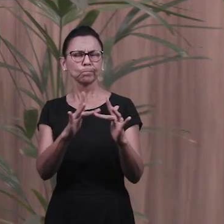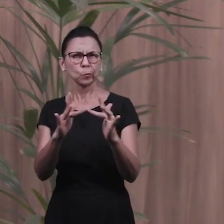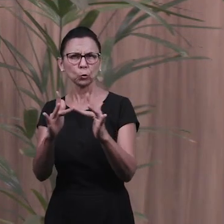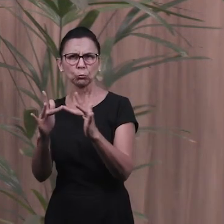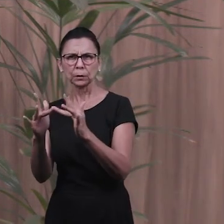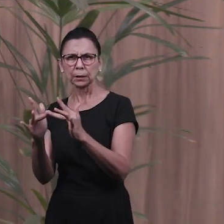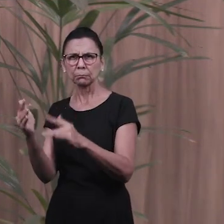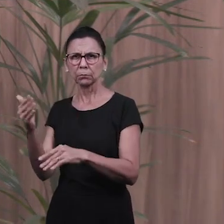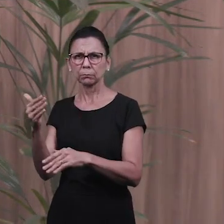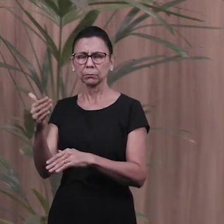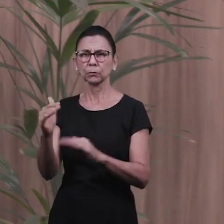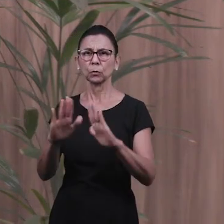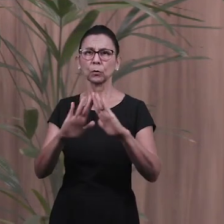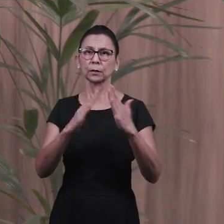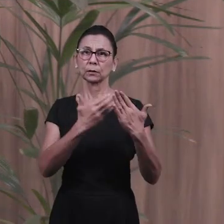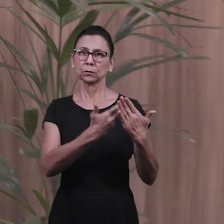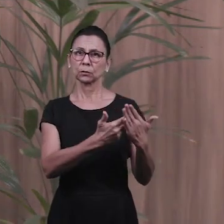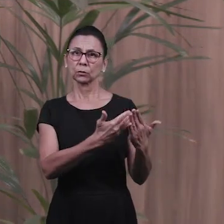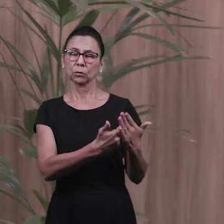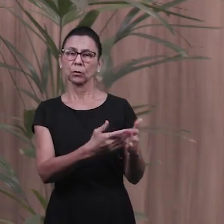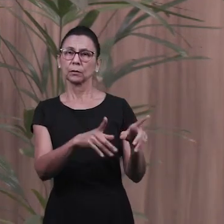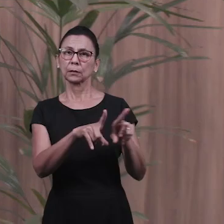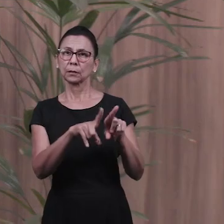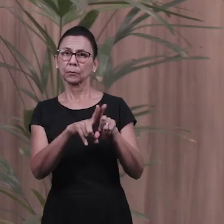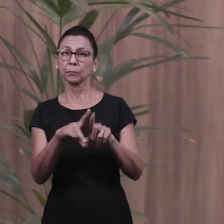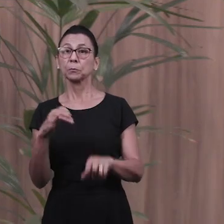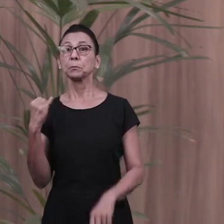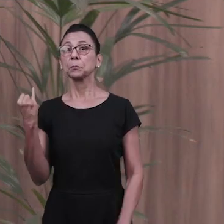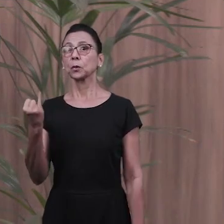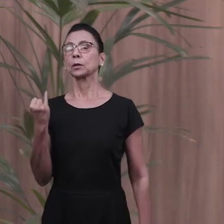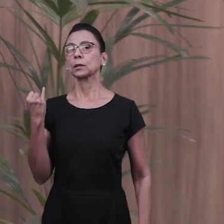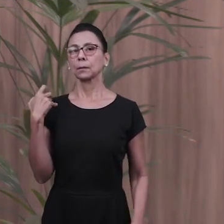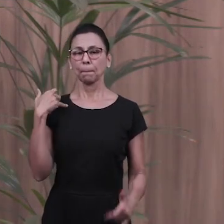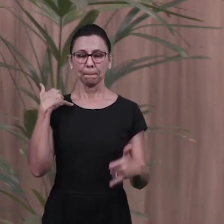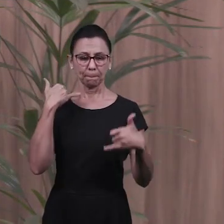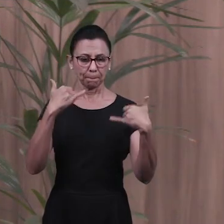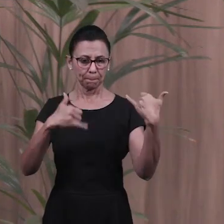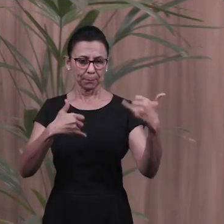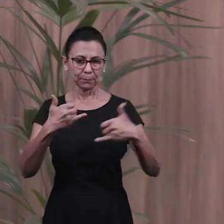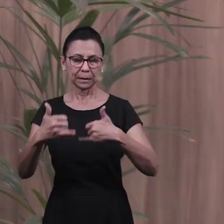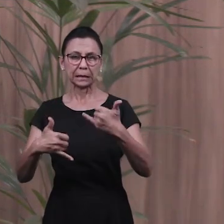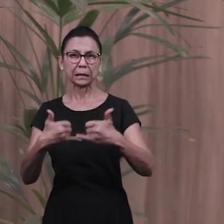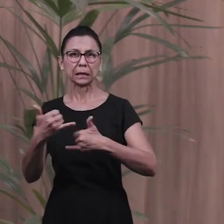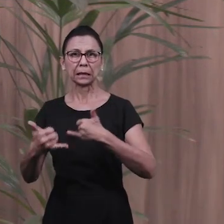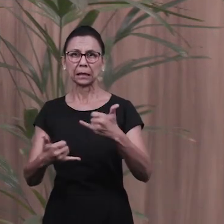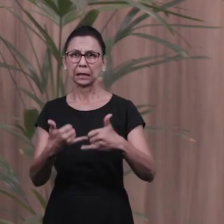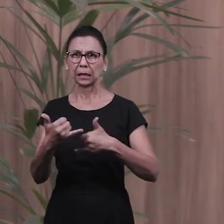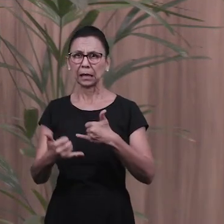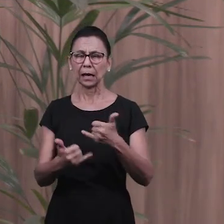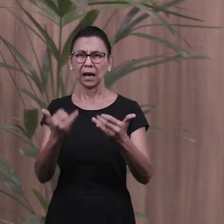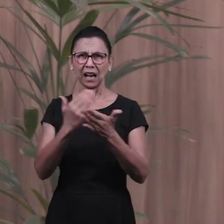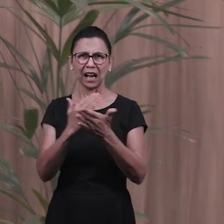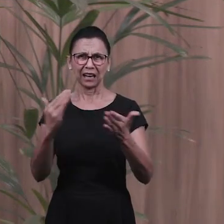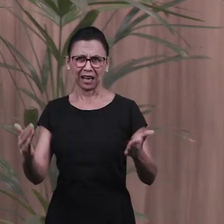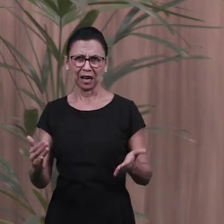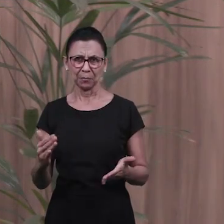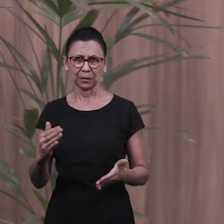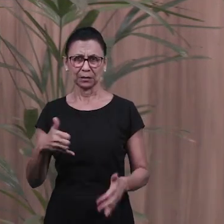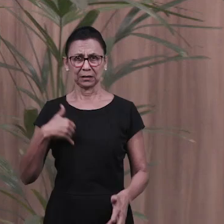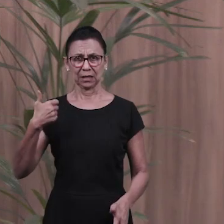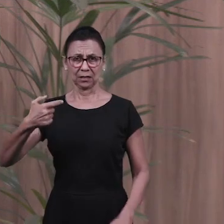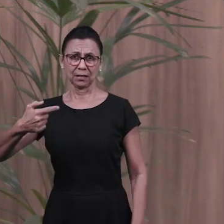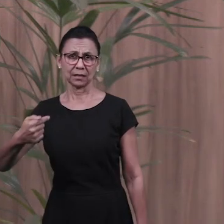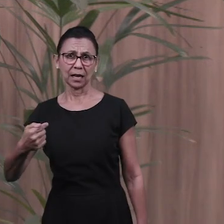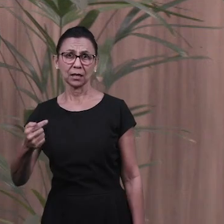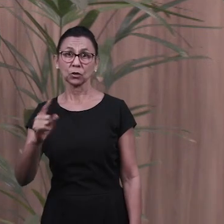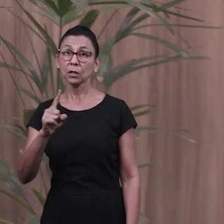fréquent avec l'école. Nous soulignons aussi que le jouet ne disparaît pas à partir de 7 ans,